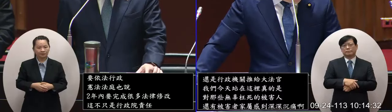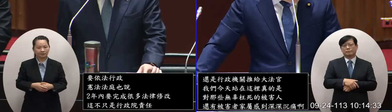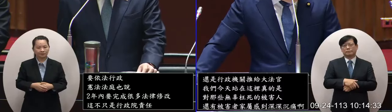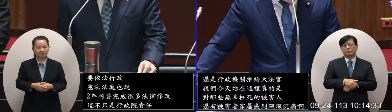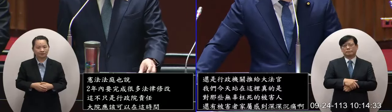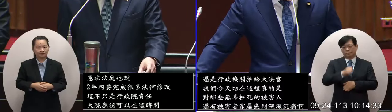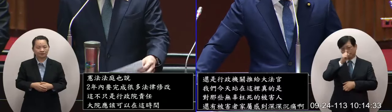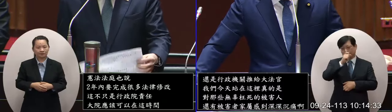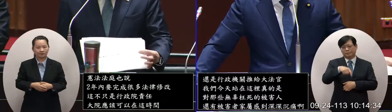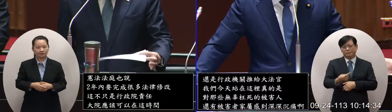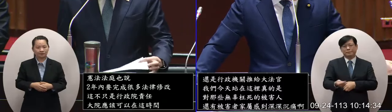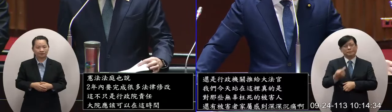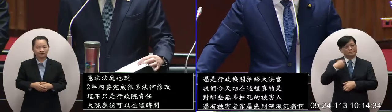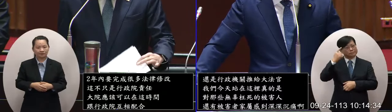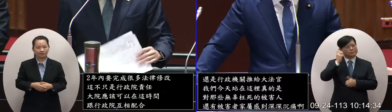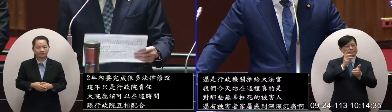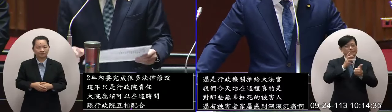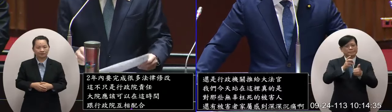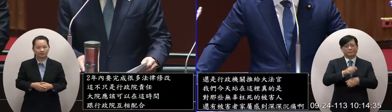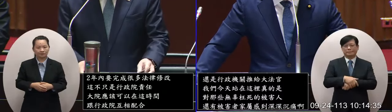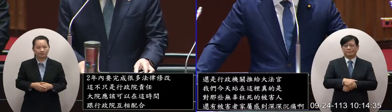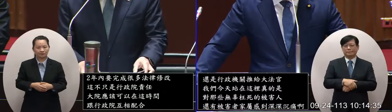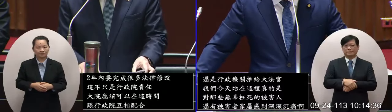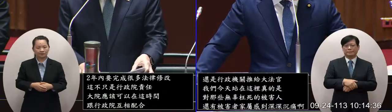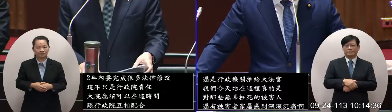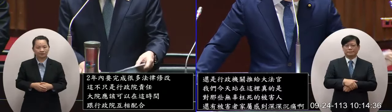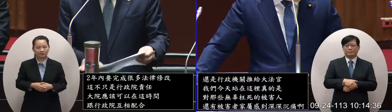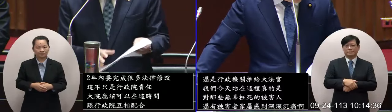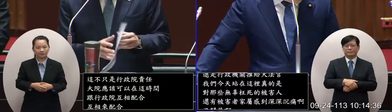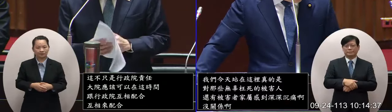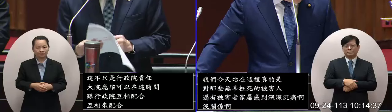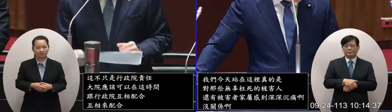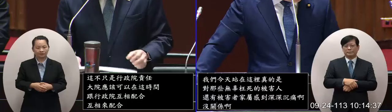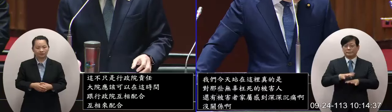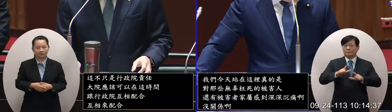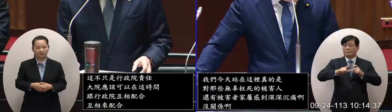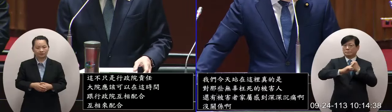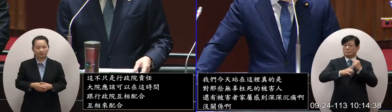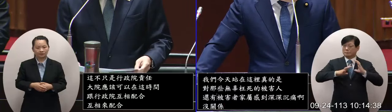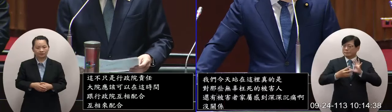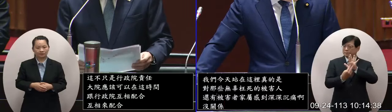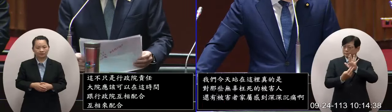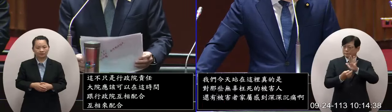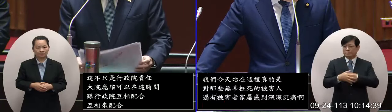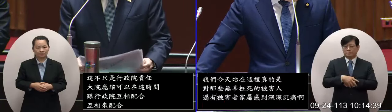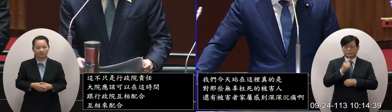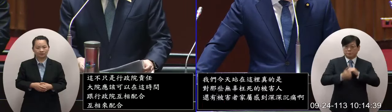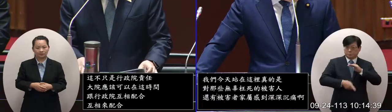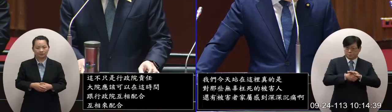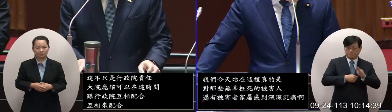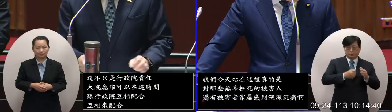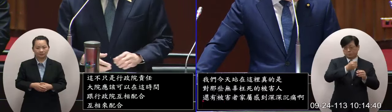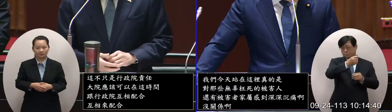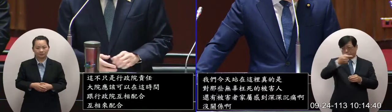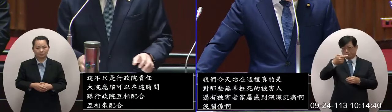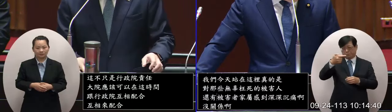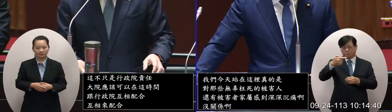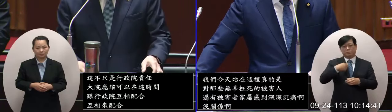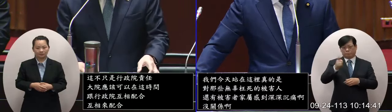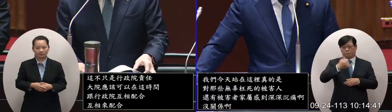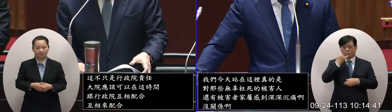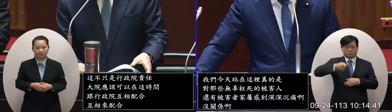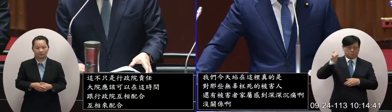那接下来哈，我要想请教一下我们的大法官，说犯罪情节属最严重之罪才